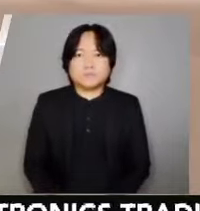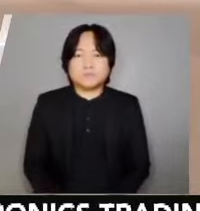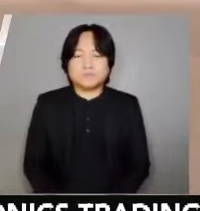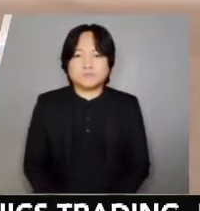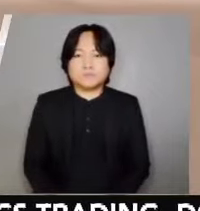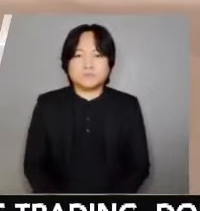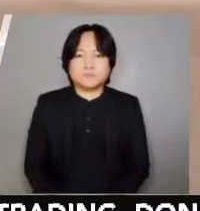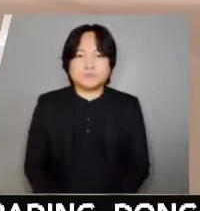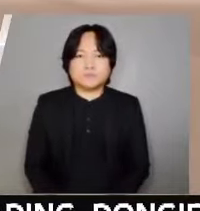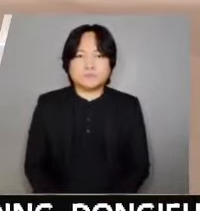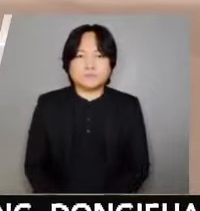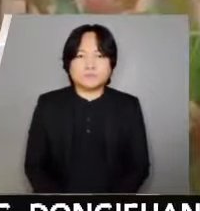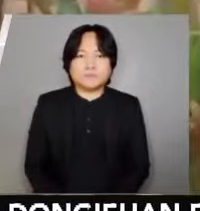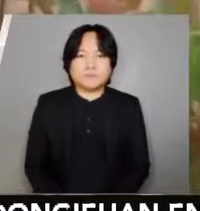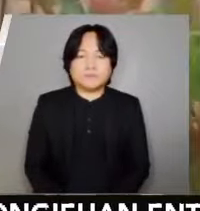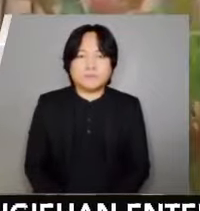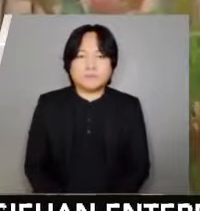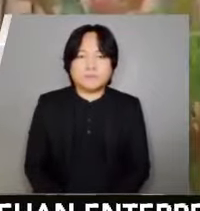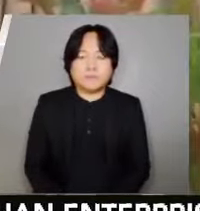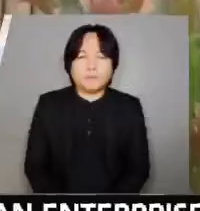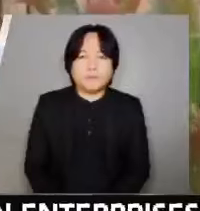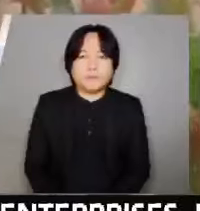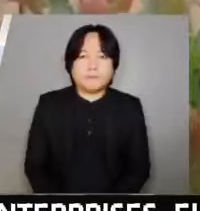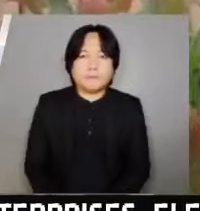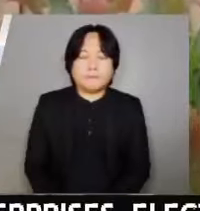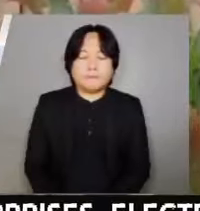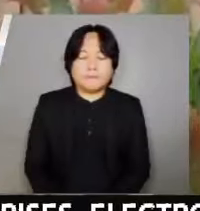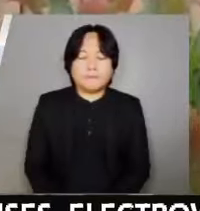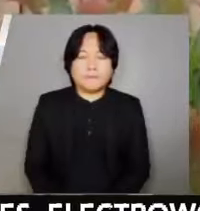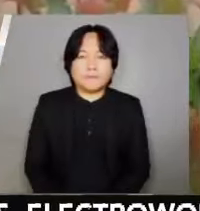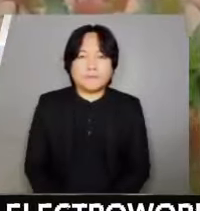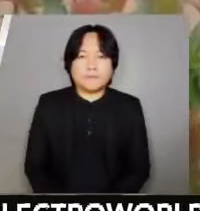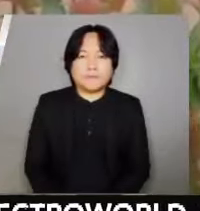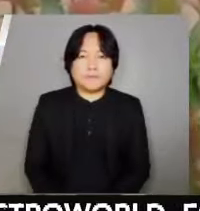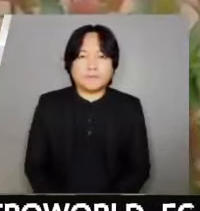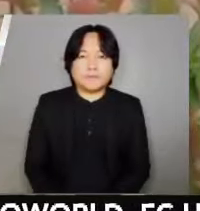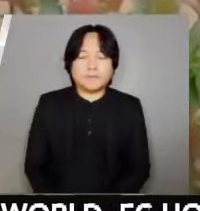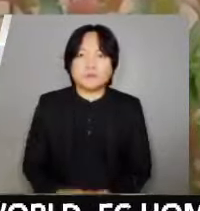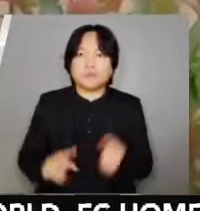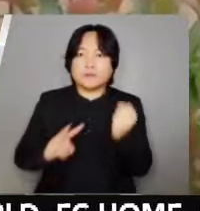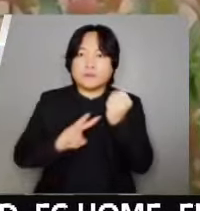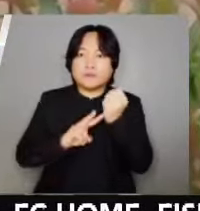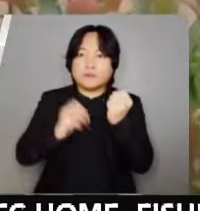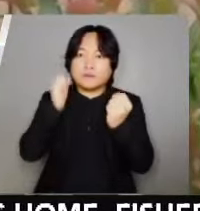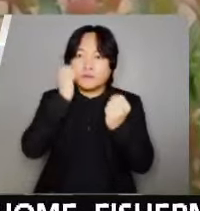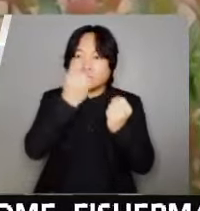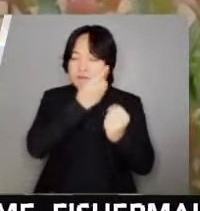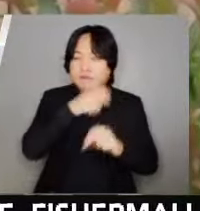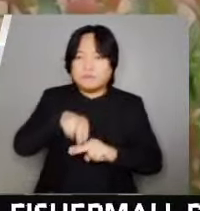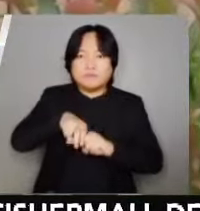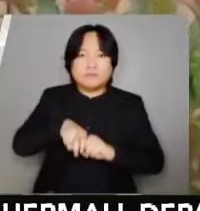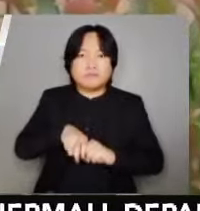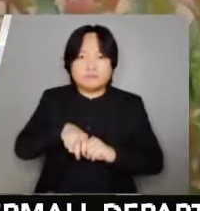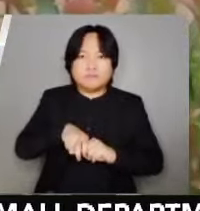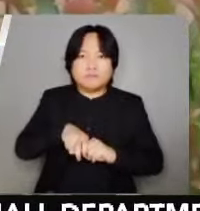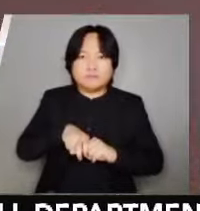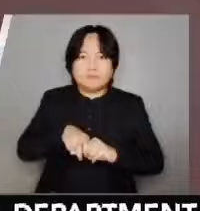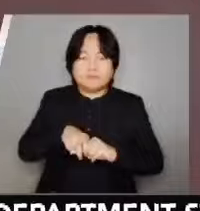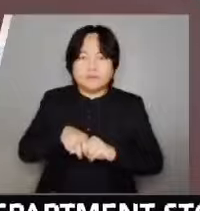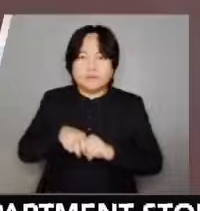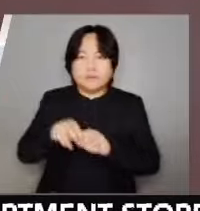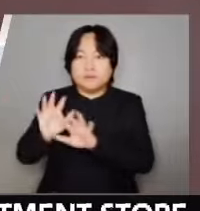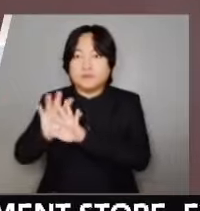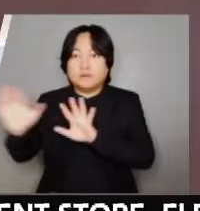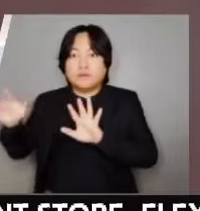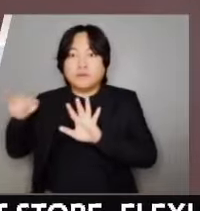Please stand up and raise your right hand. Do you solemnly swear? Nakaupo lang si Vice President Sara Duterte habang nanunumpa ang mga resource person